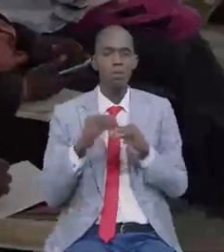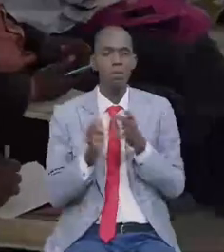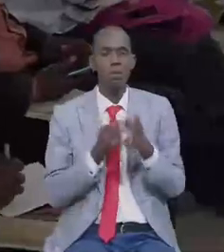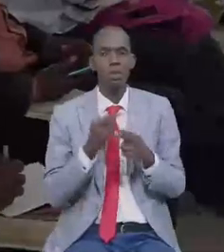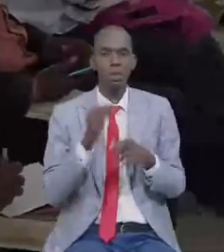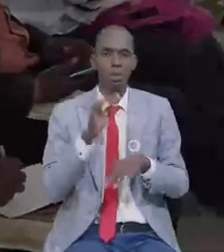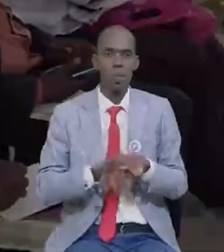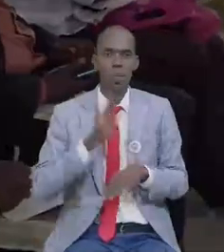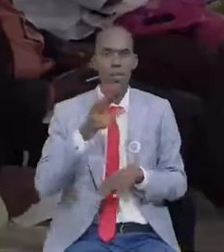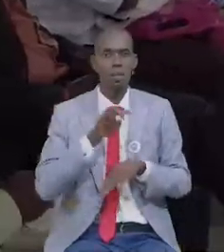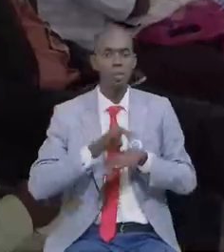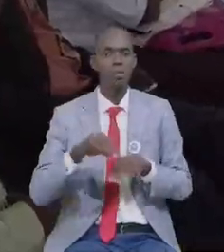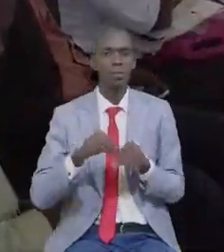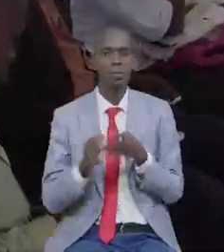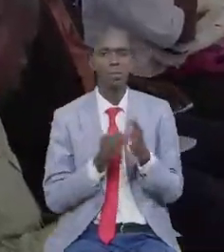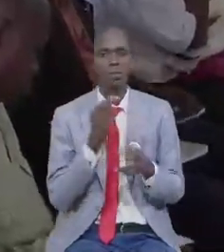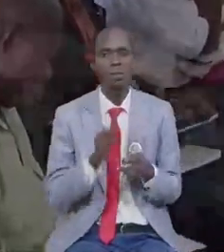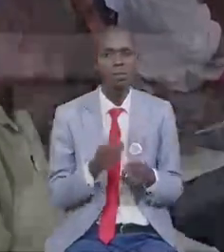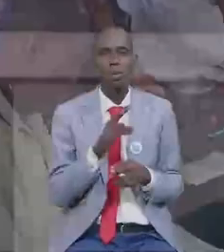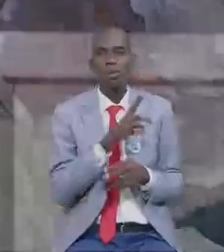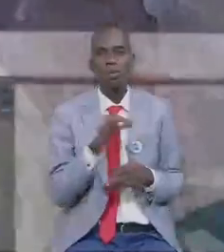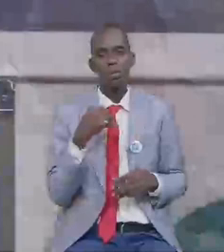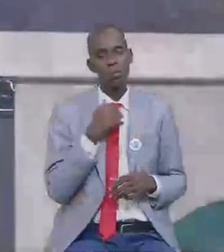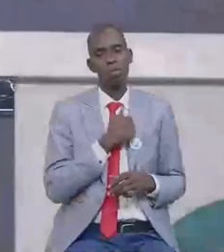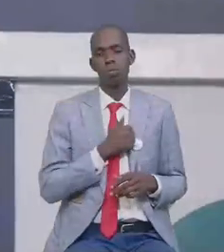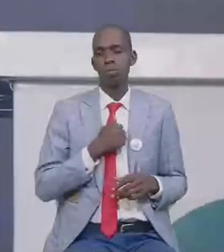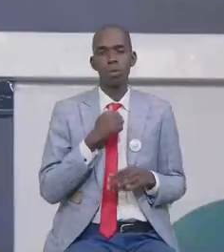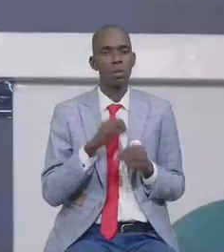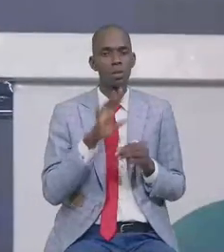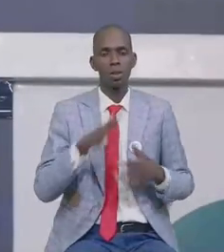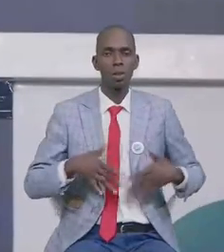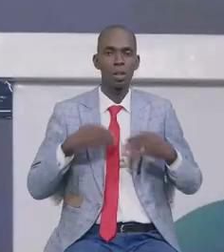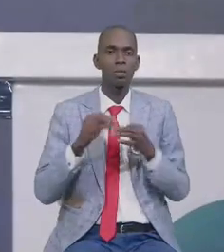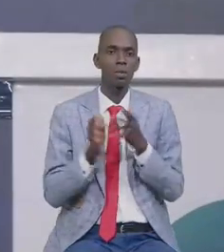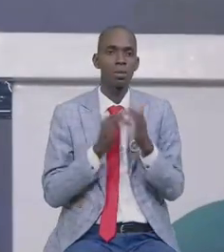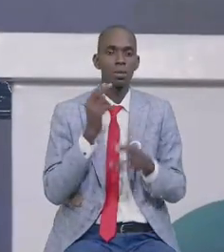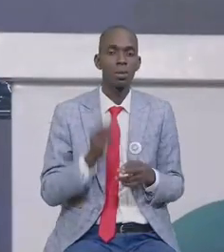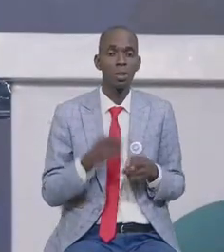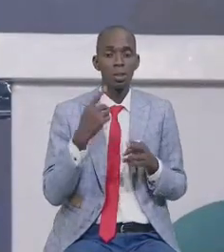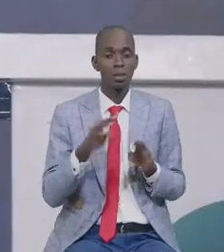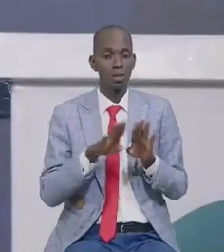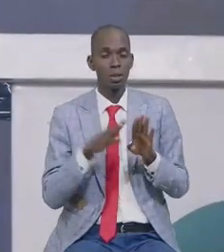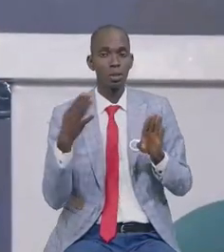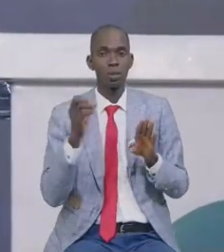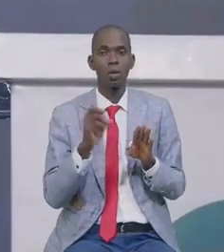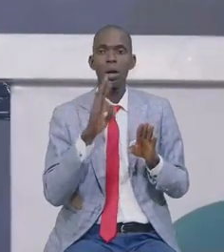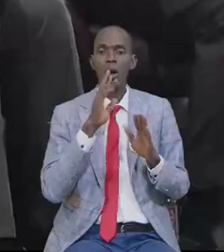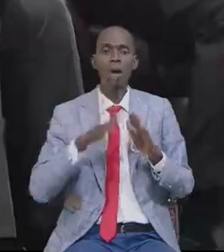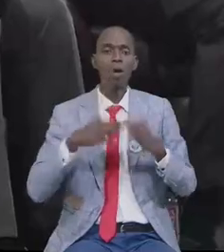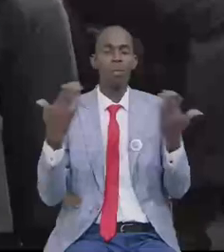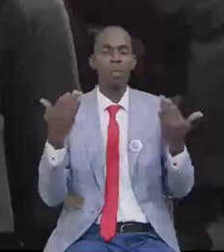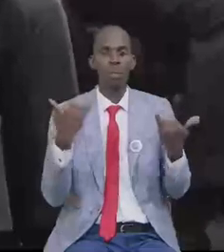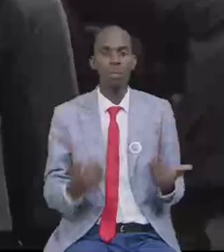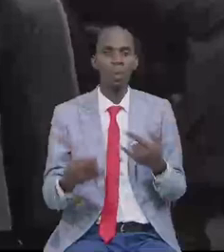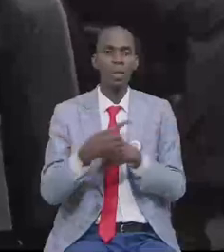dans ton ministère, pas de regrets dans ta vie. Les portes sont ouvertes